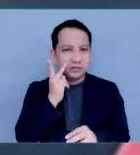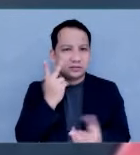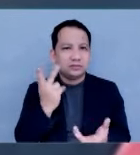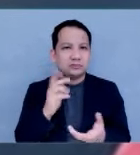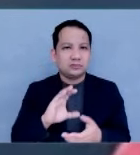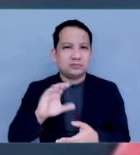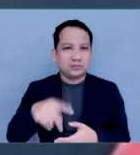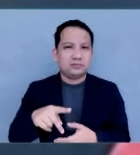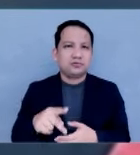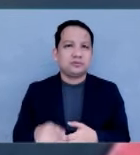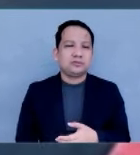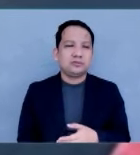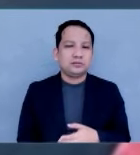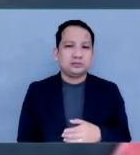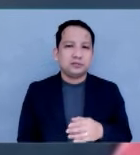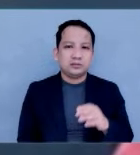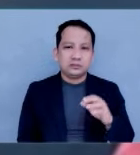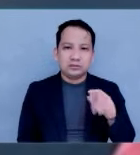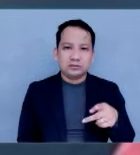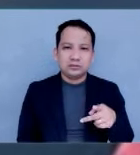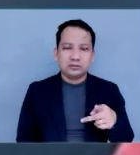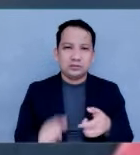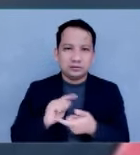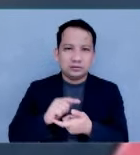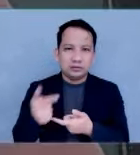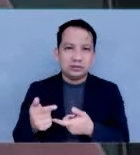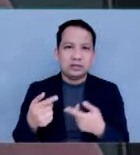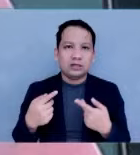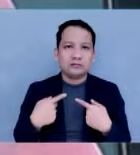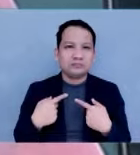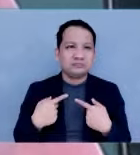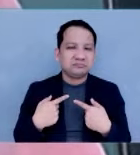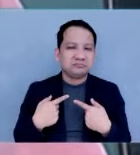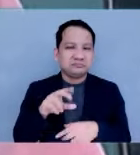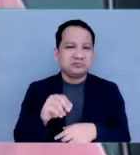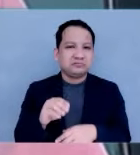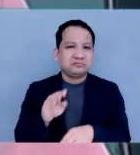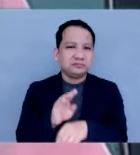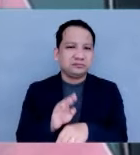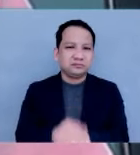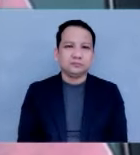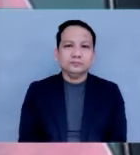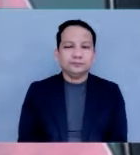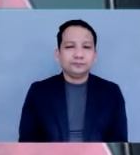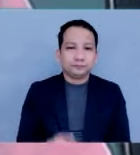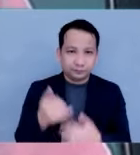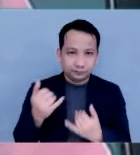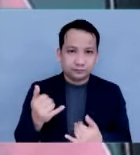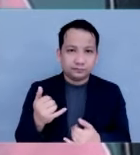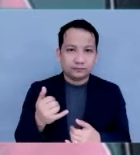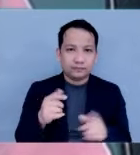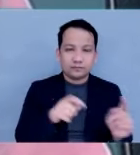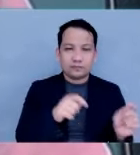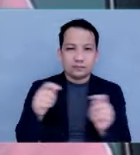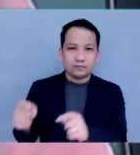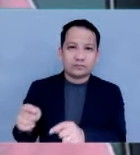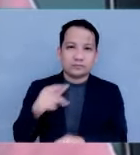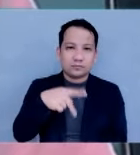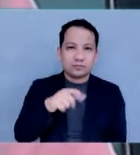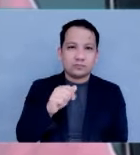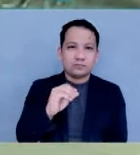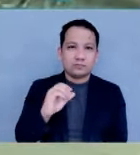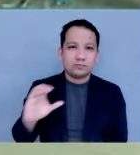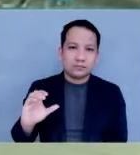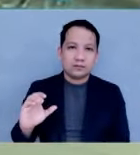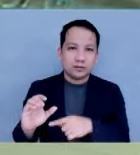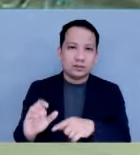cellphone, laptop. Ganun lang, sir. Sa ngayon, nasa kusodiya pa rin ang PAOC sa Pasay sina Liu